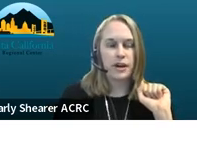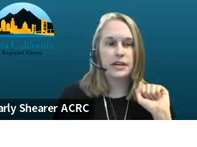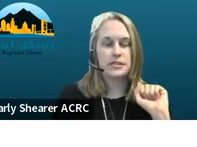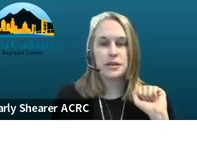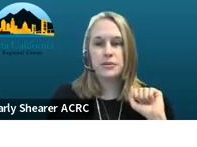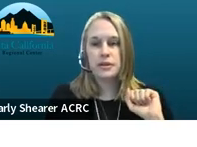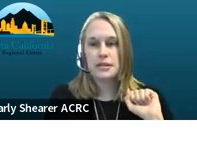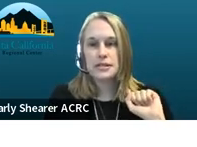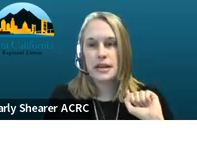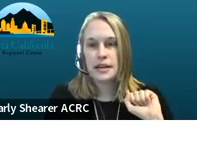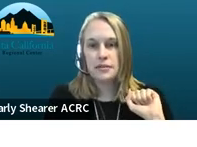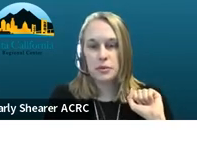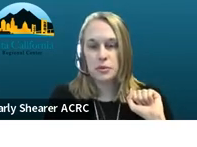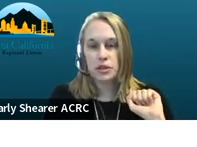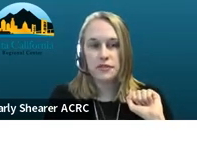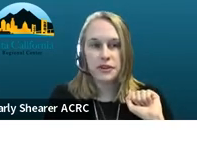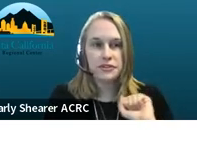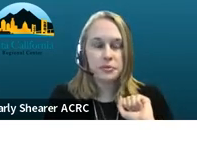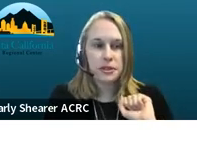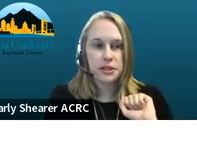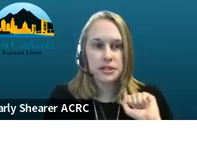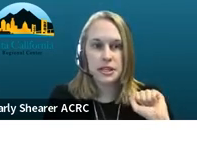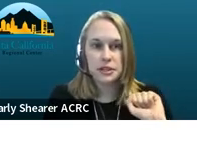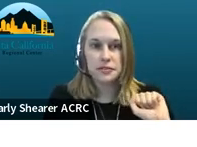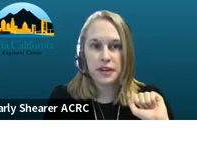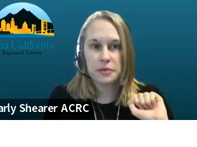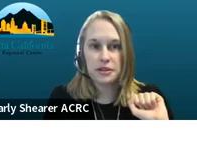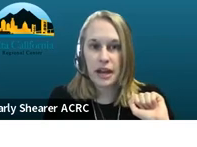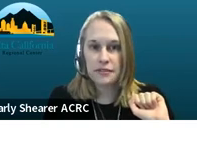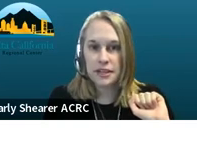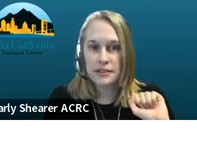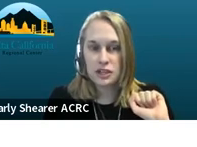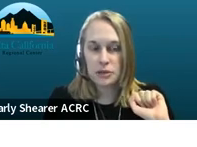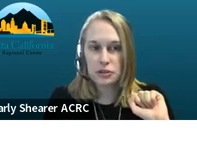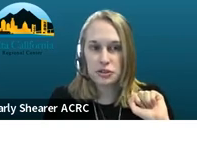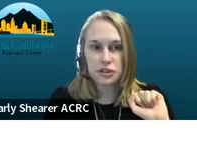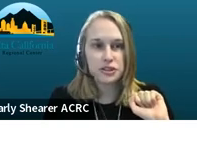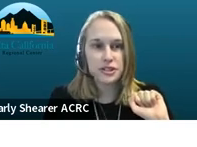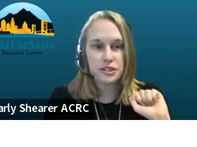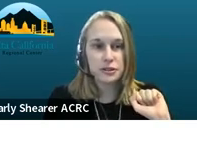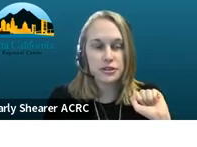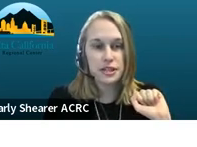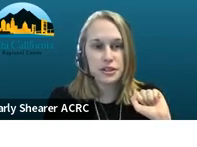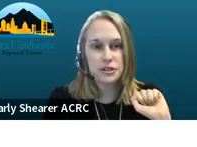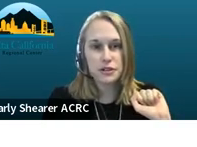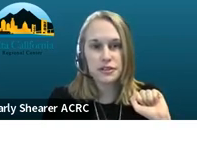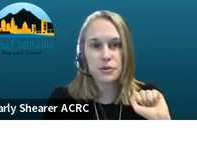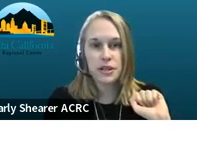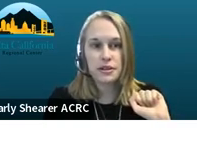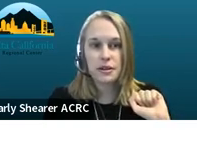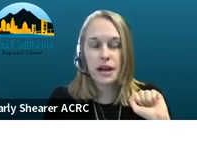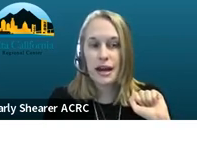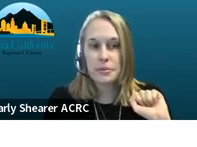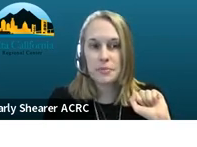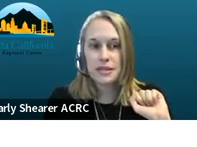All right. So this slide will look very familiar. Tell your family or advocate, job coach, regional center service